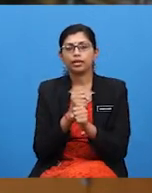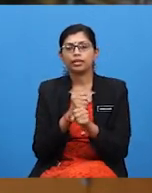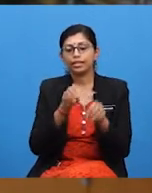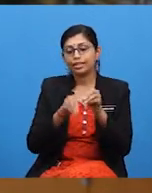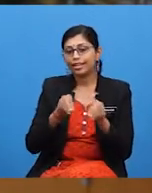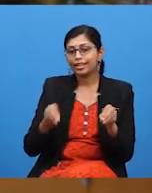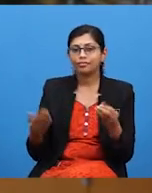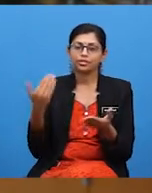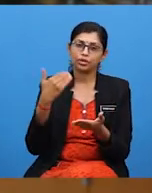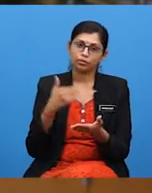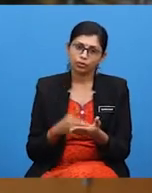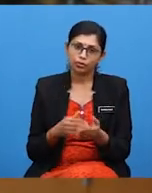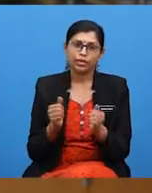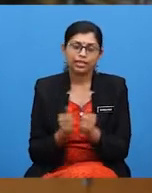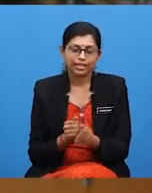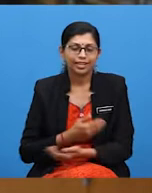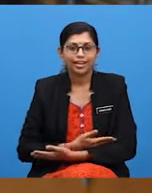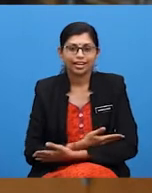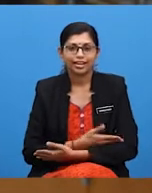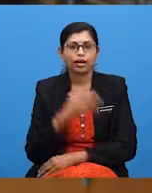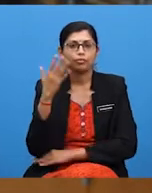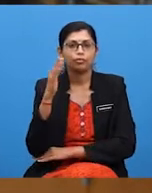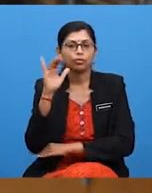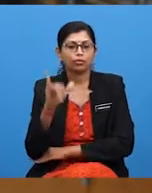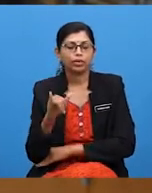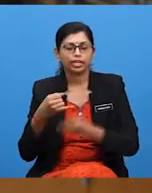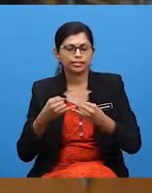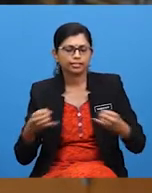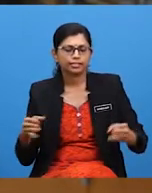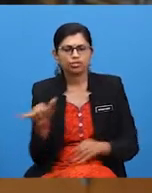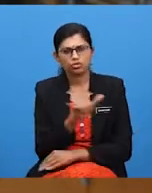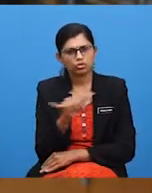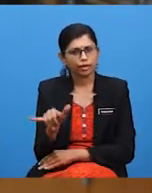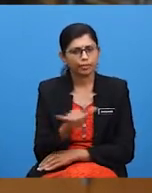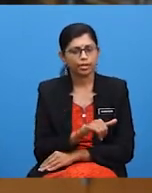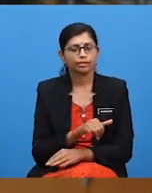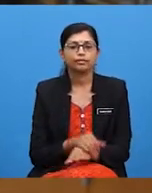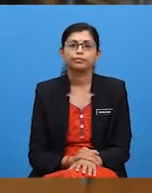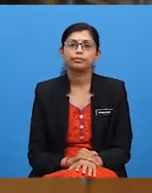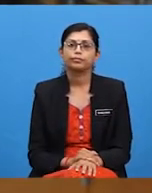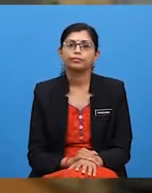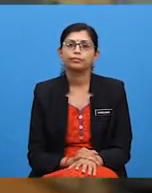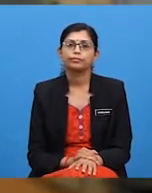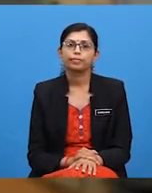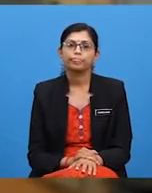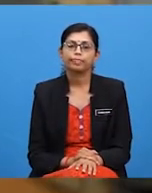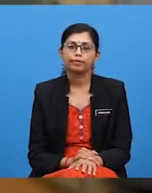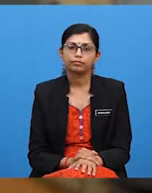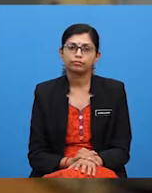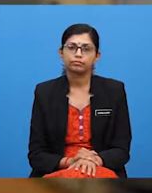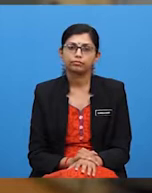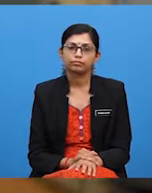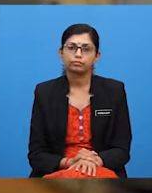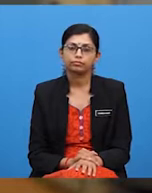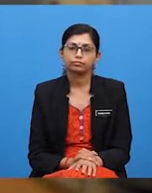ditanam semula dengan anak pokok daripada jenis atau spesies yang sama. Program